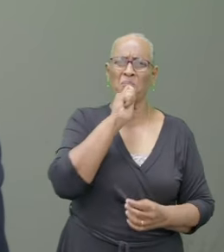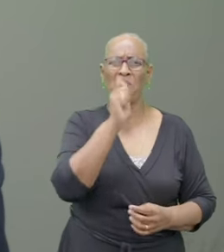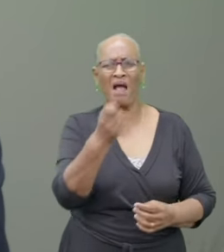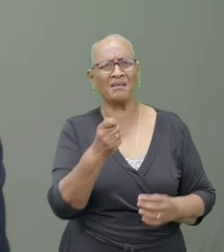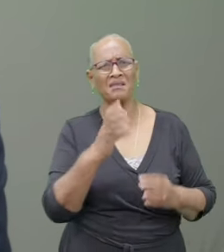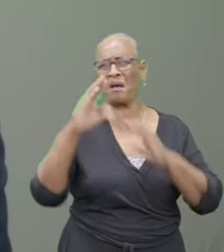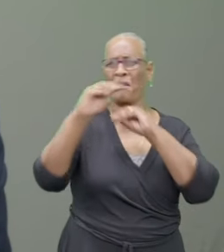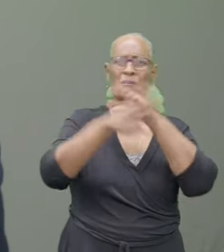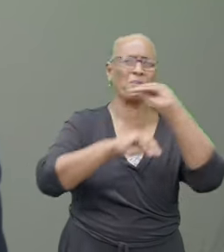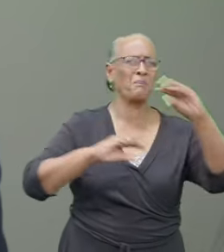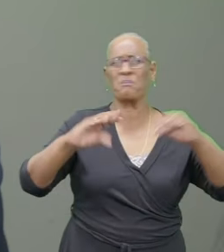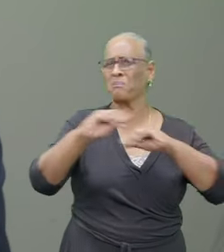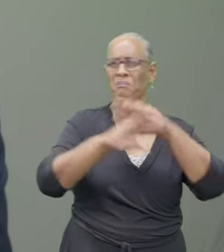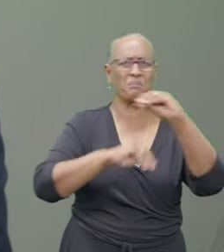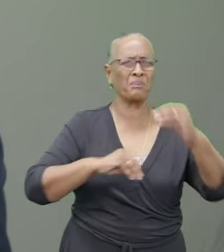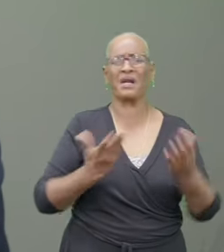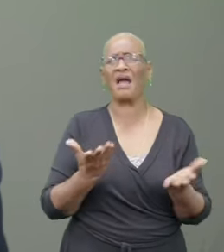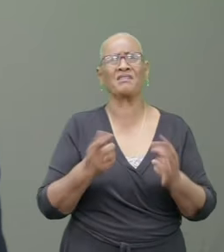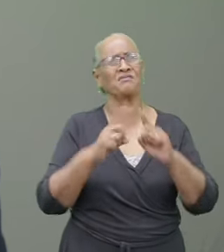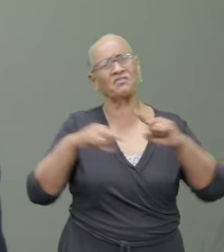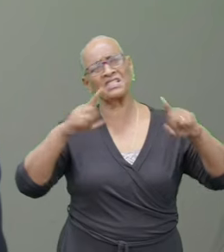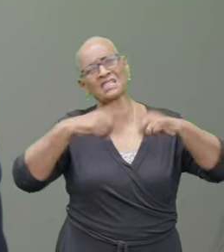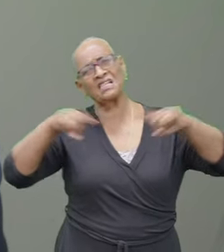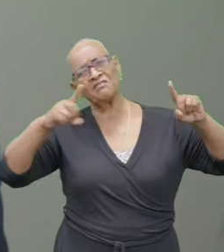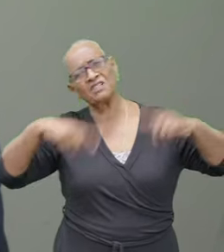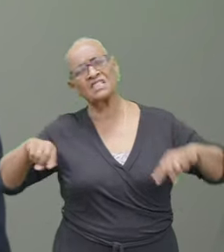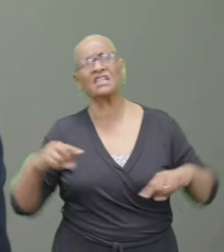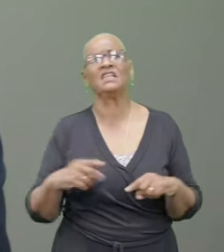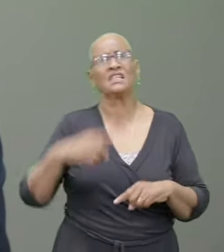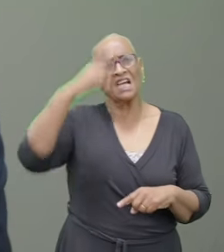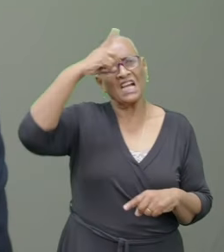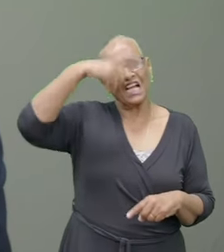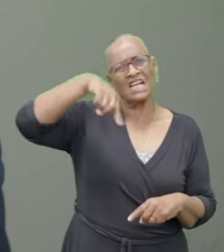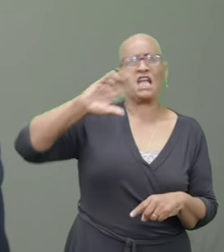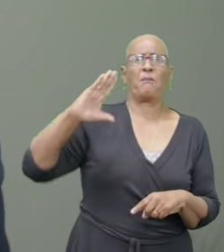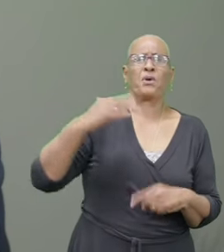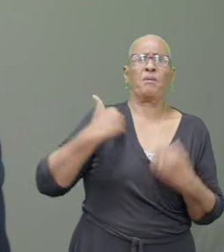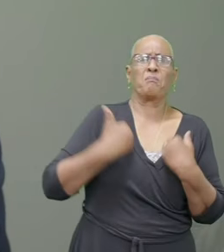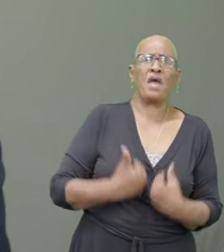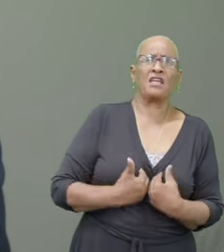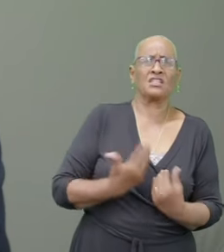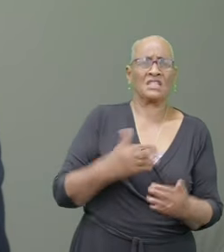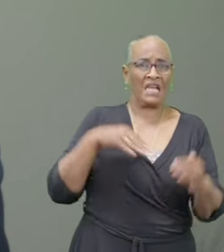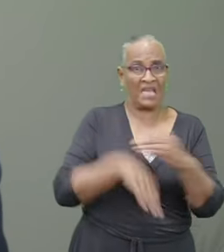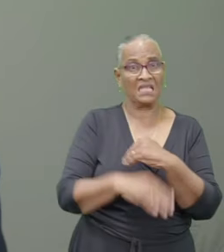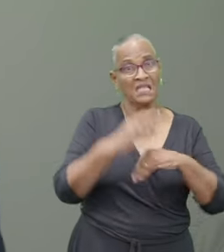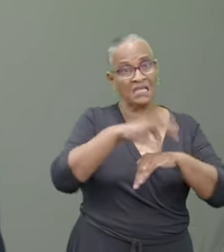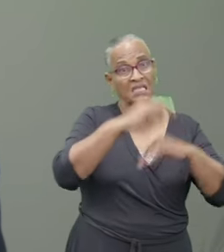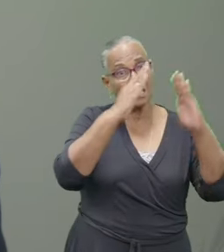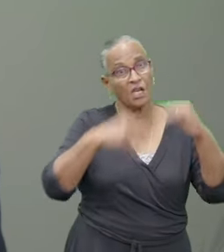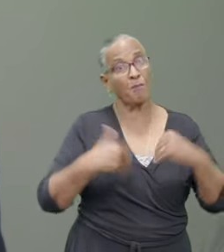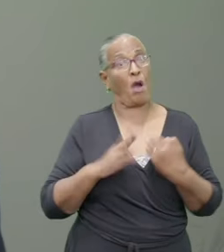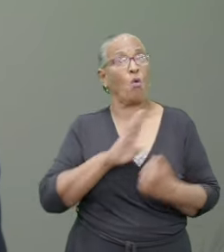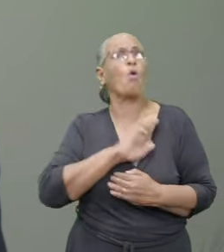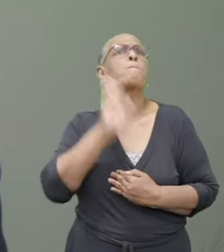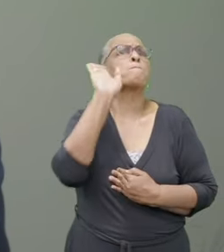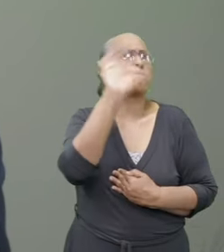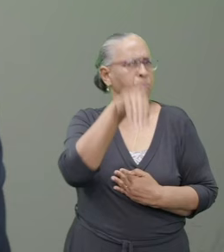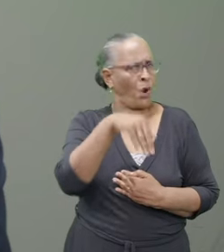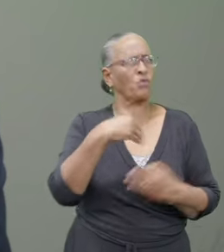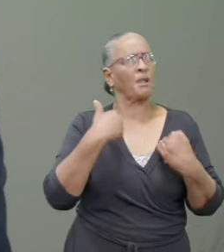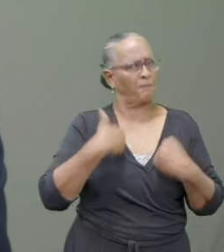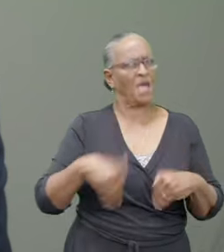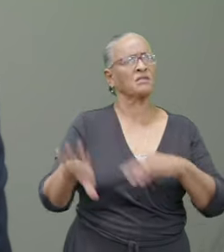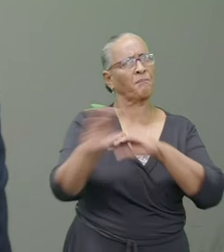diverse uiteenzettingen van deskundigen, misschien in het ziekenhuis, maar ook buiten het ziekenhuis. Ook mensen